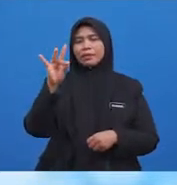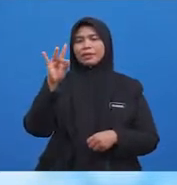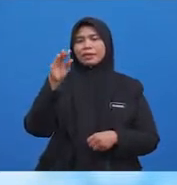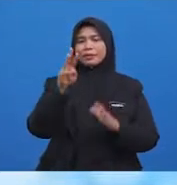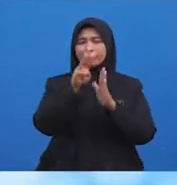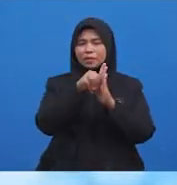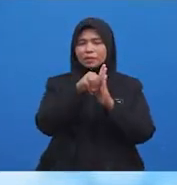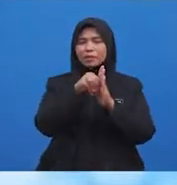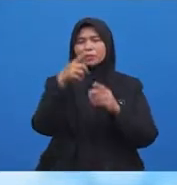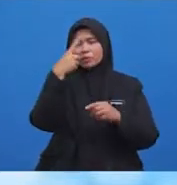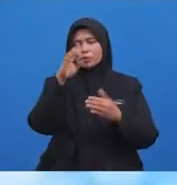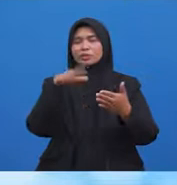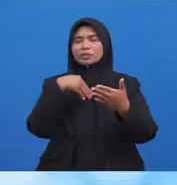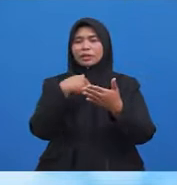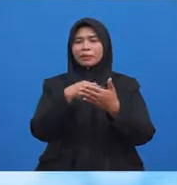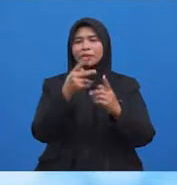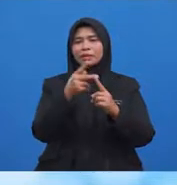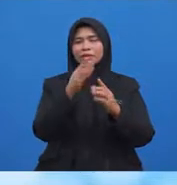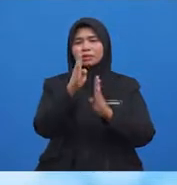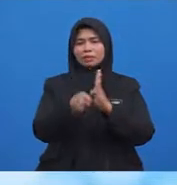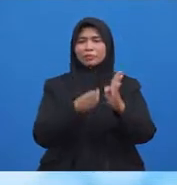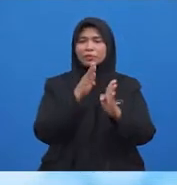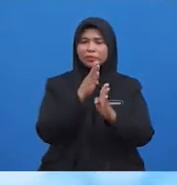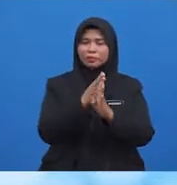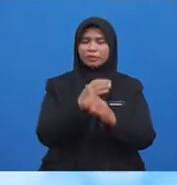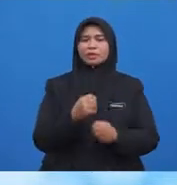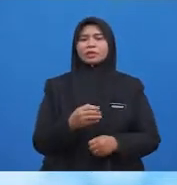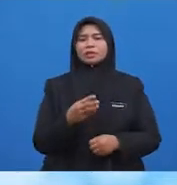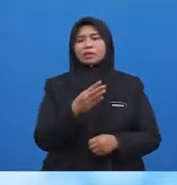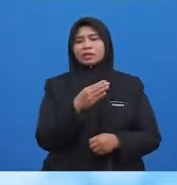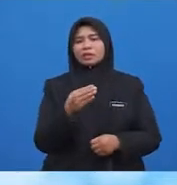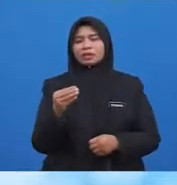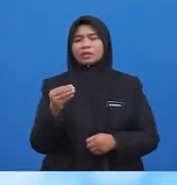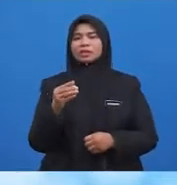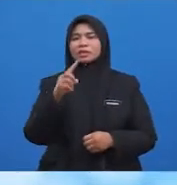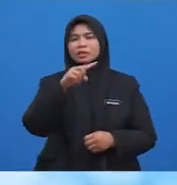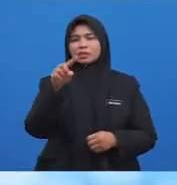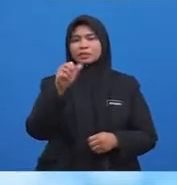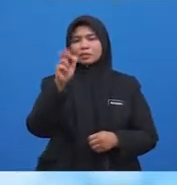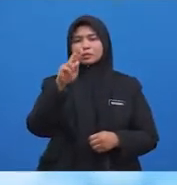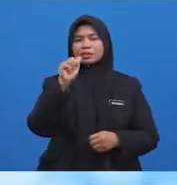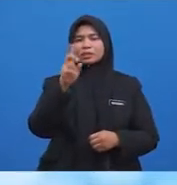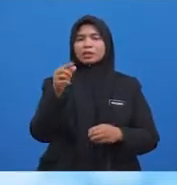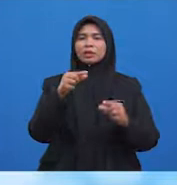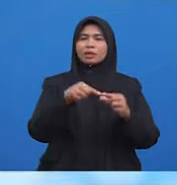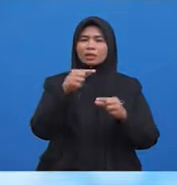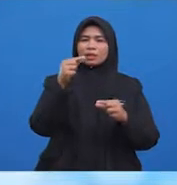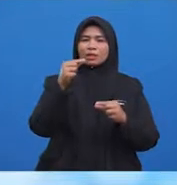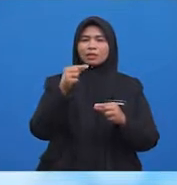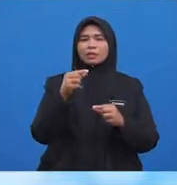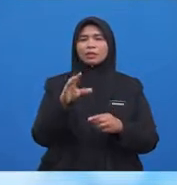Mini untuk sampai ke bumi manakala Zarah case yang bekas